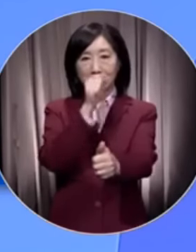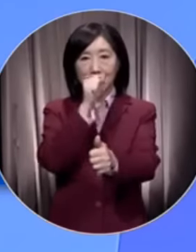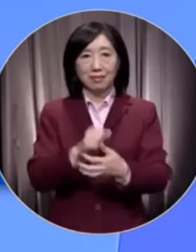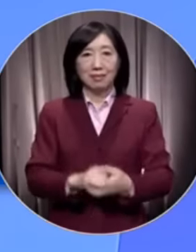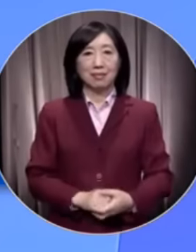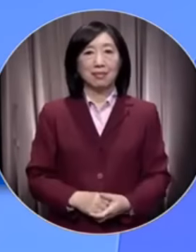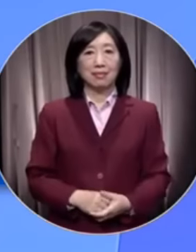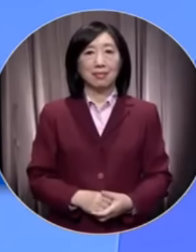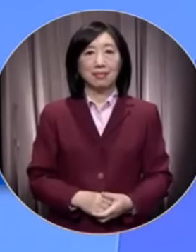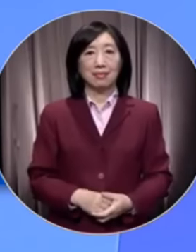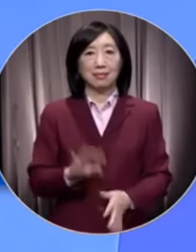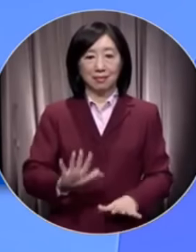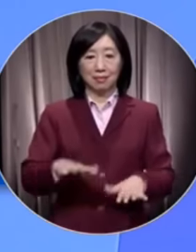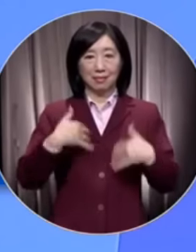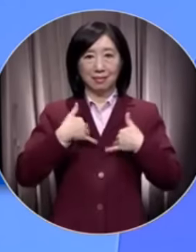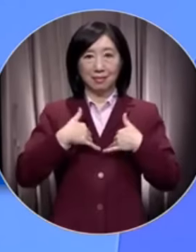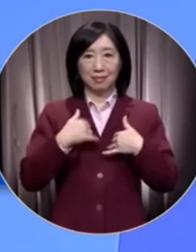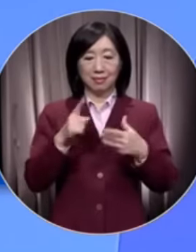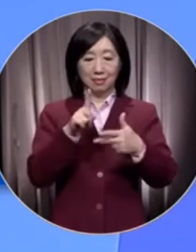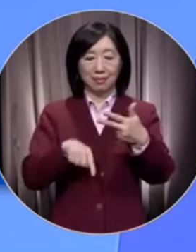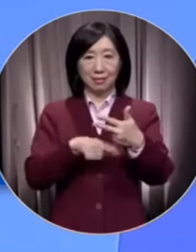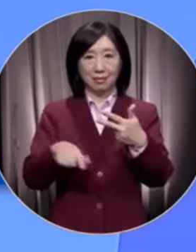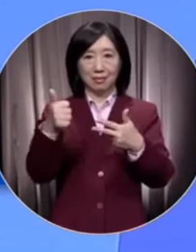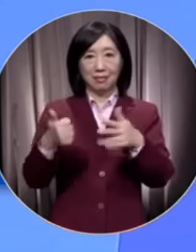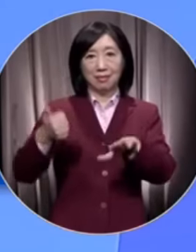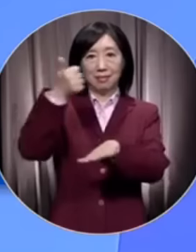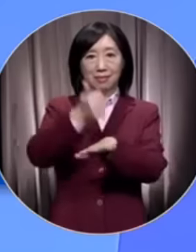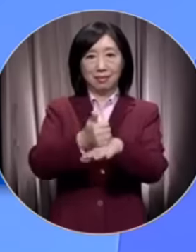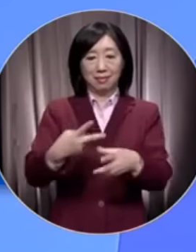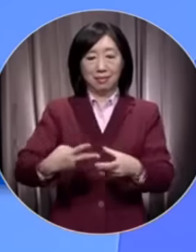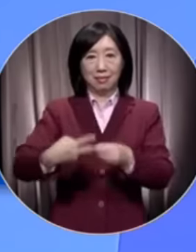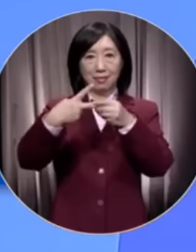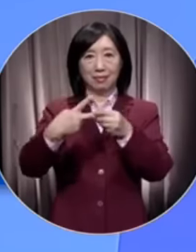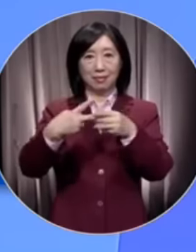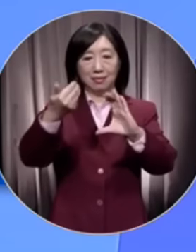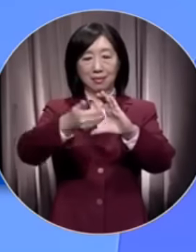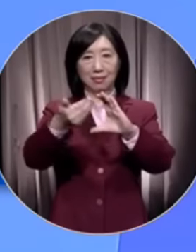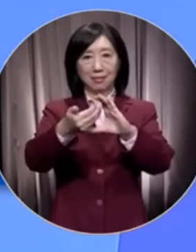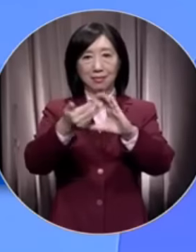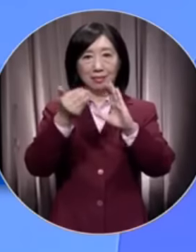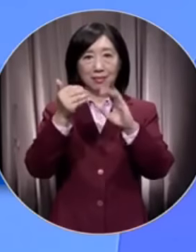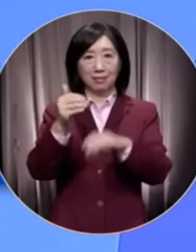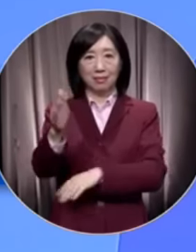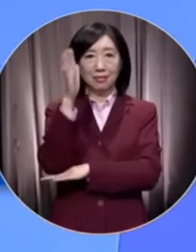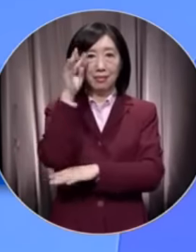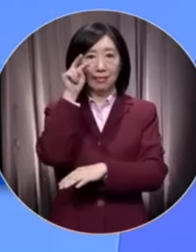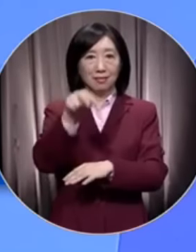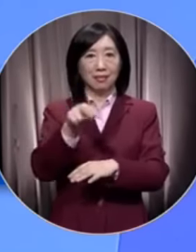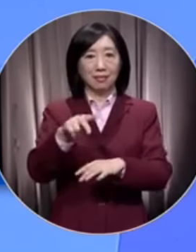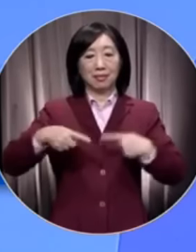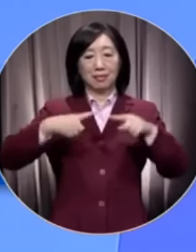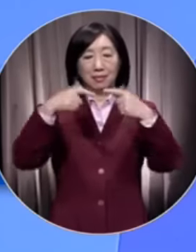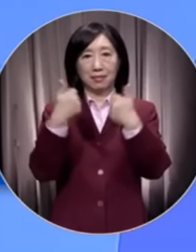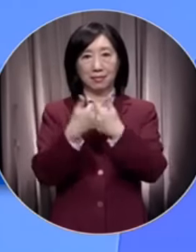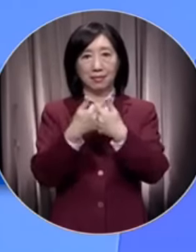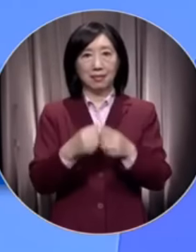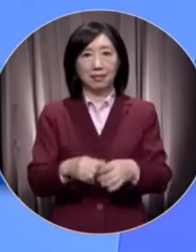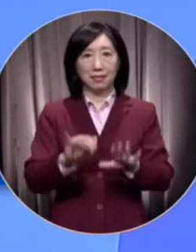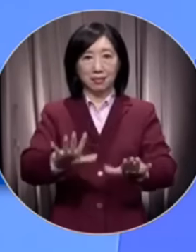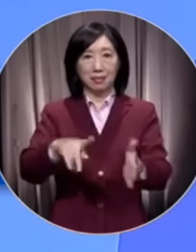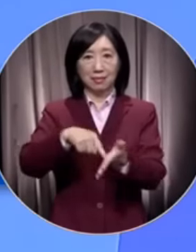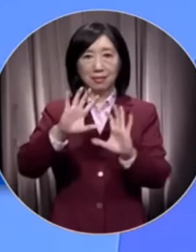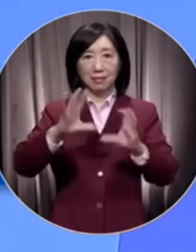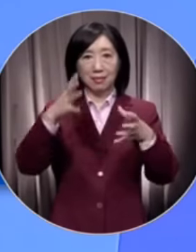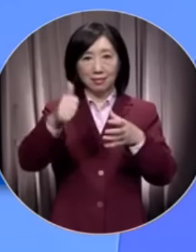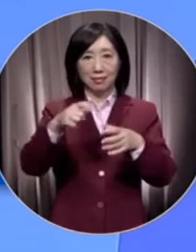好。很高兴今天朱立伦来参加第二次的电视政见辩论会。这一次的总统大